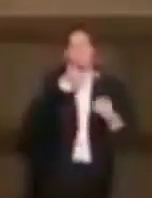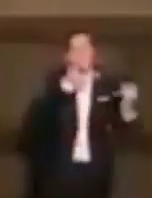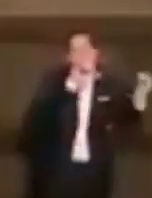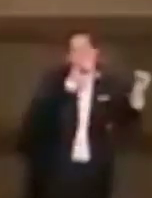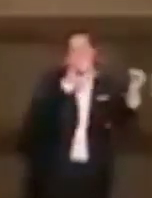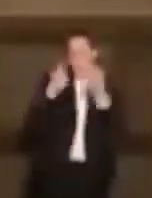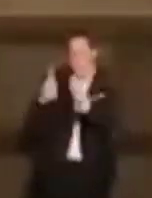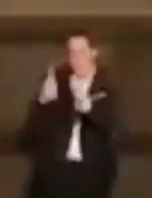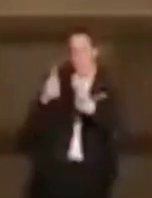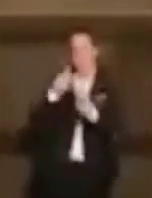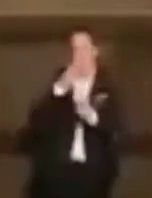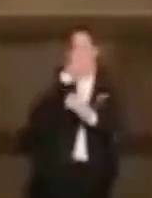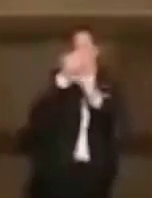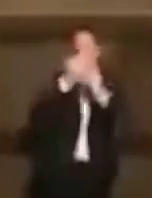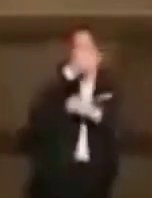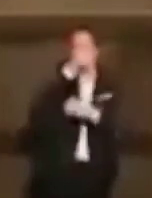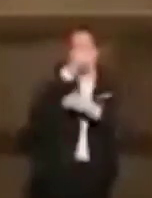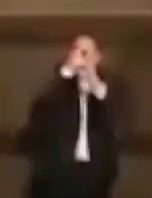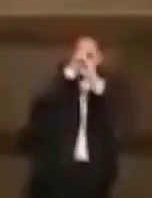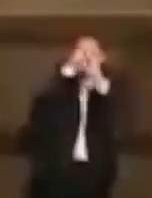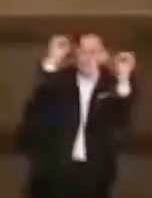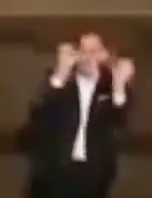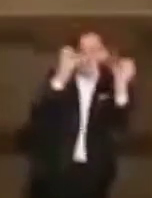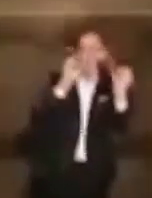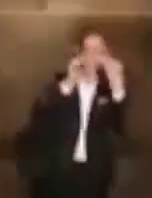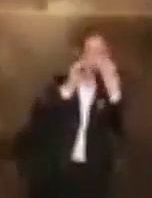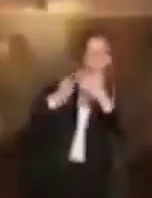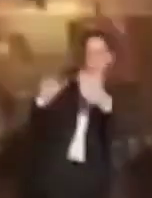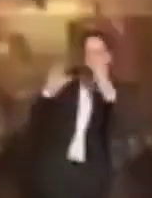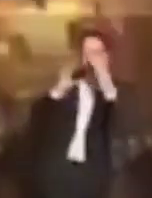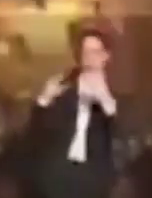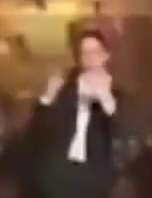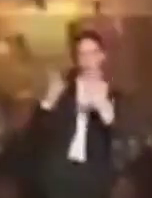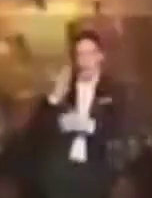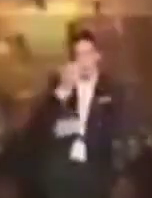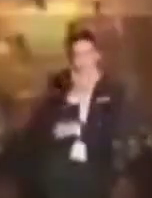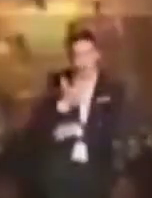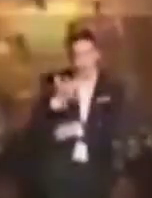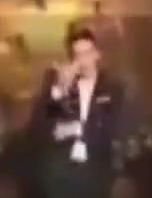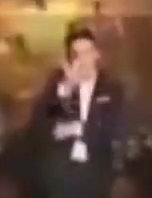حقیقت است. شما ادعای عشق به محبت دارید،